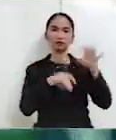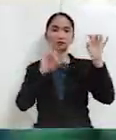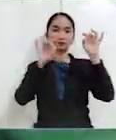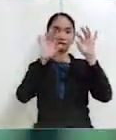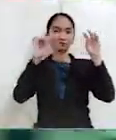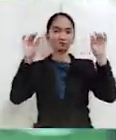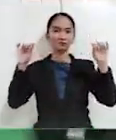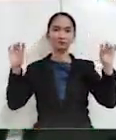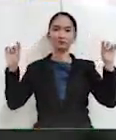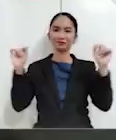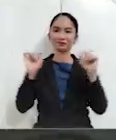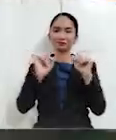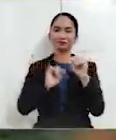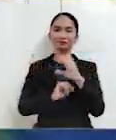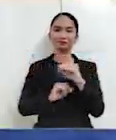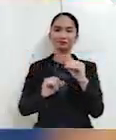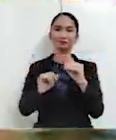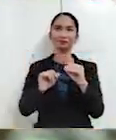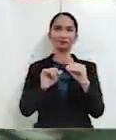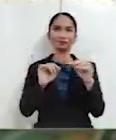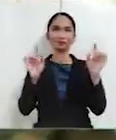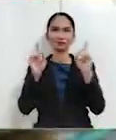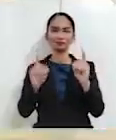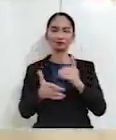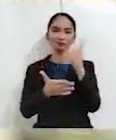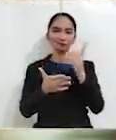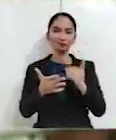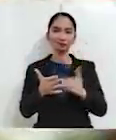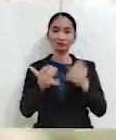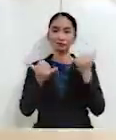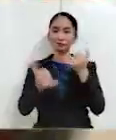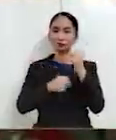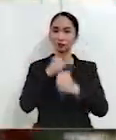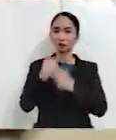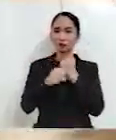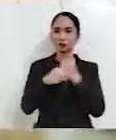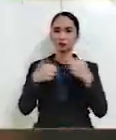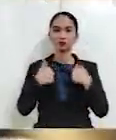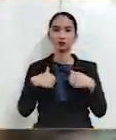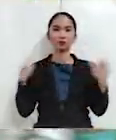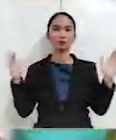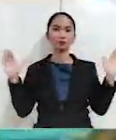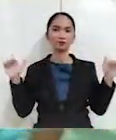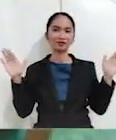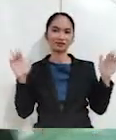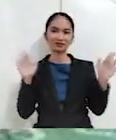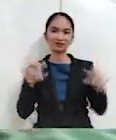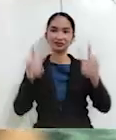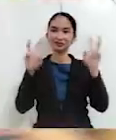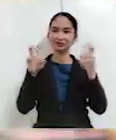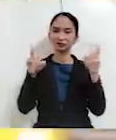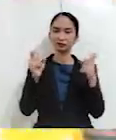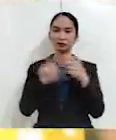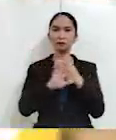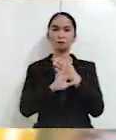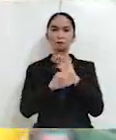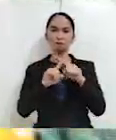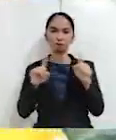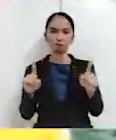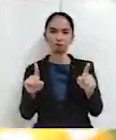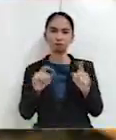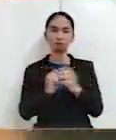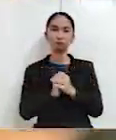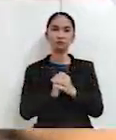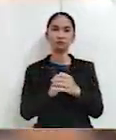at mga decors. Ngayong taon, angels ang tema. Pero bukod dyan, marami pang mga